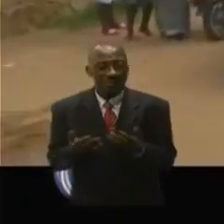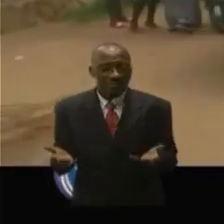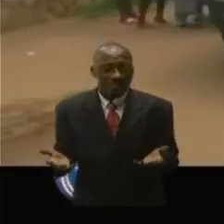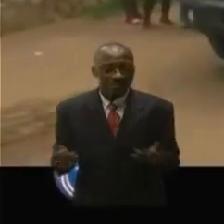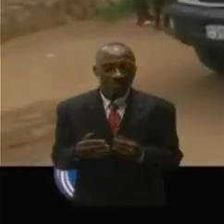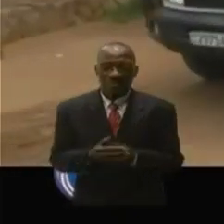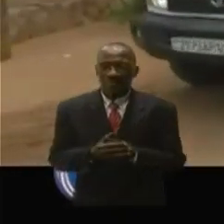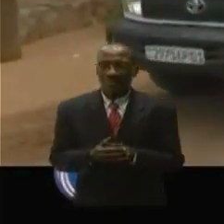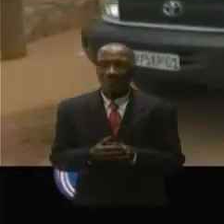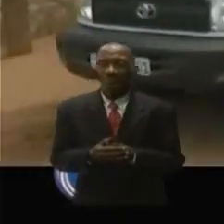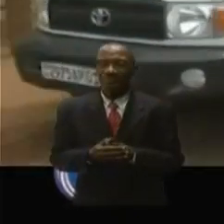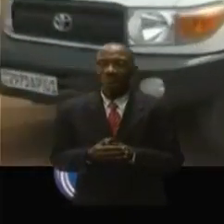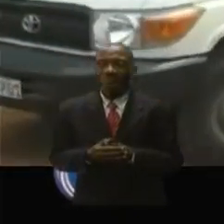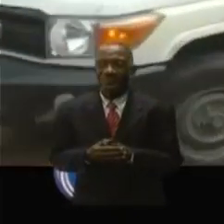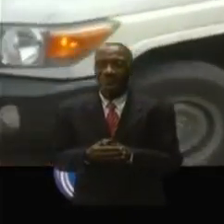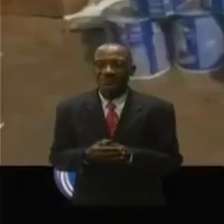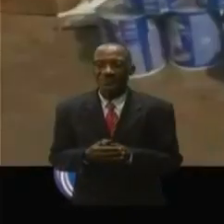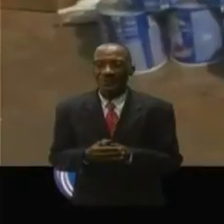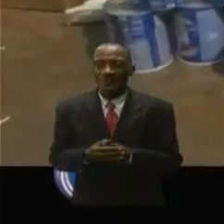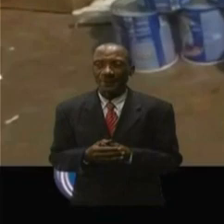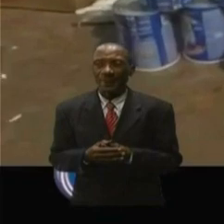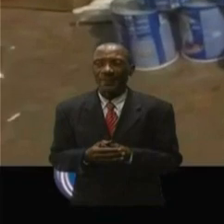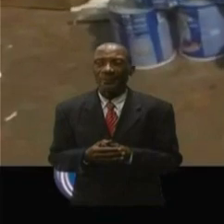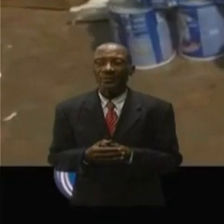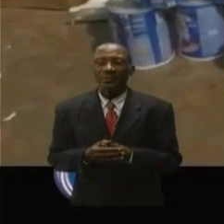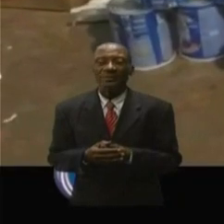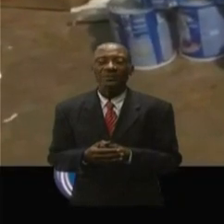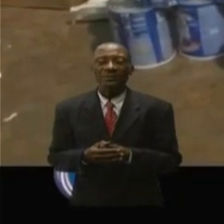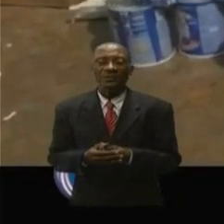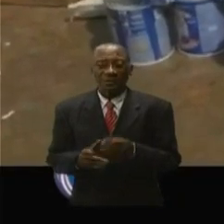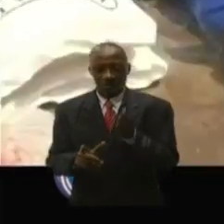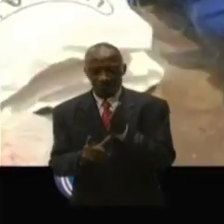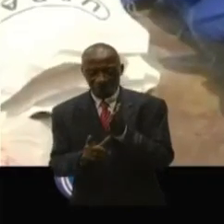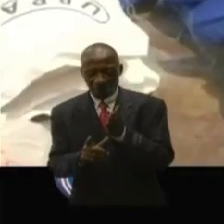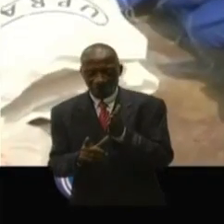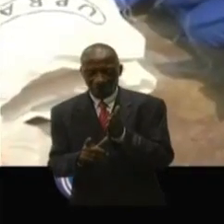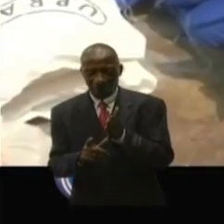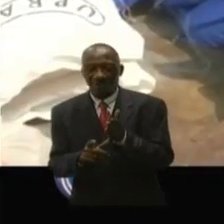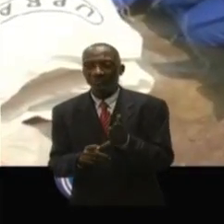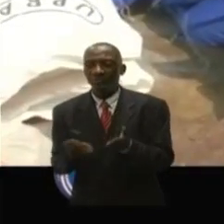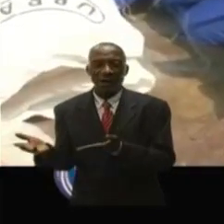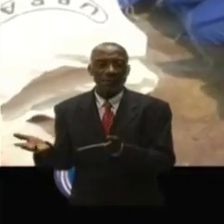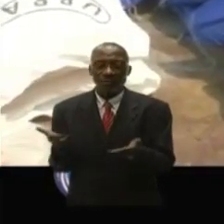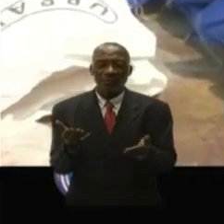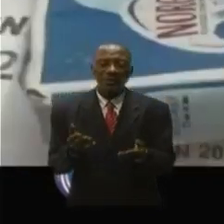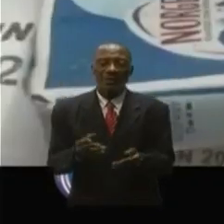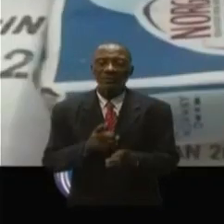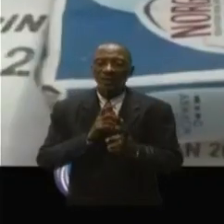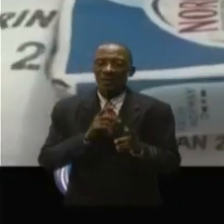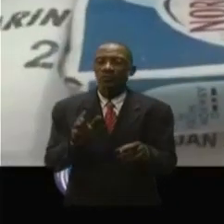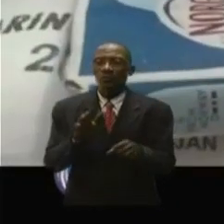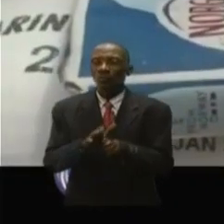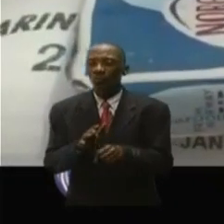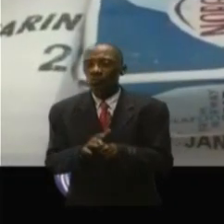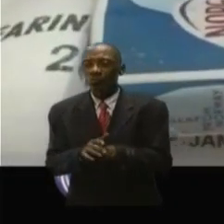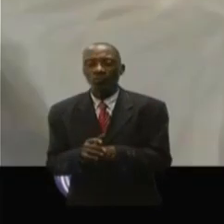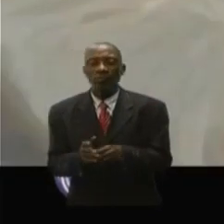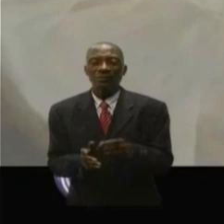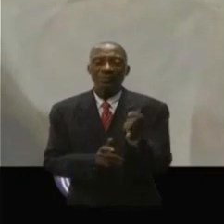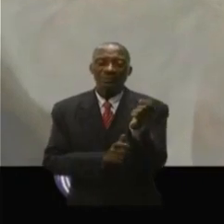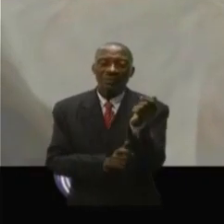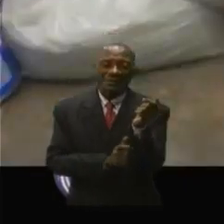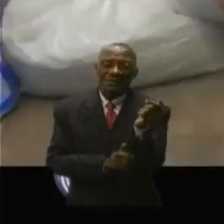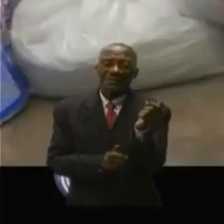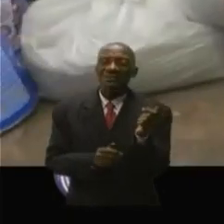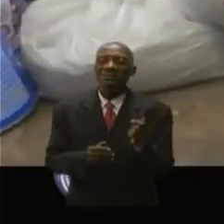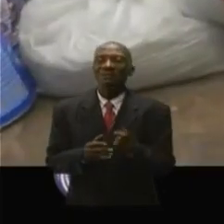Mamina Kaïcha, qui a conduit ce convoi d'assistance constitué de sacs de farine de maïs et de sacs de riz, des cartons de poissons salés,